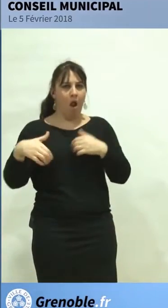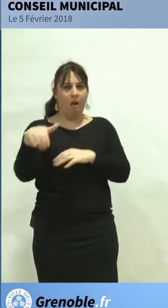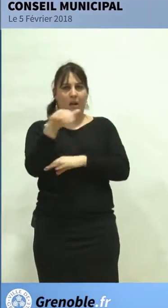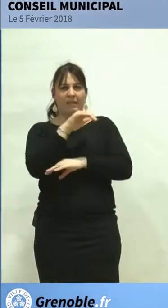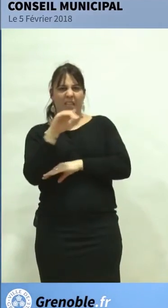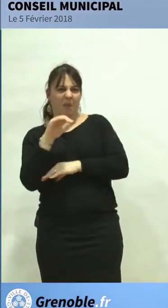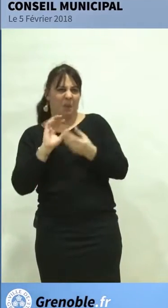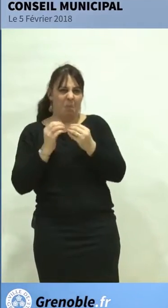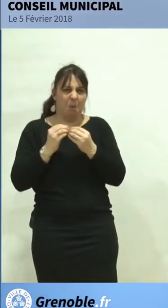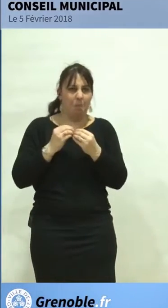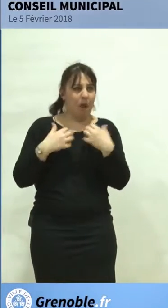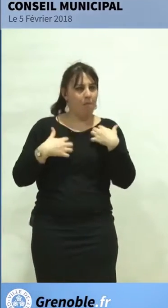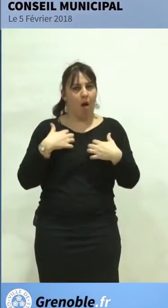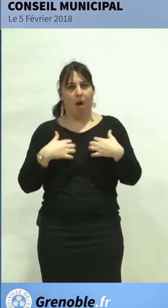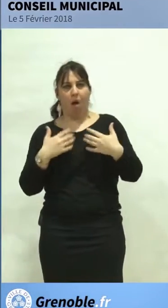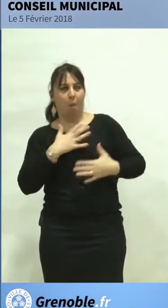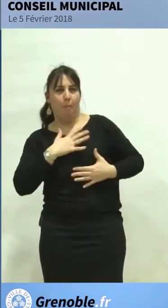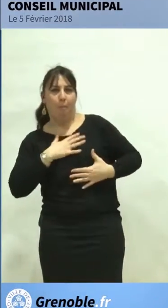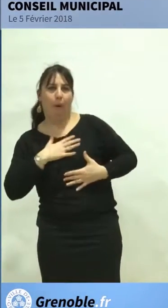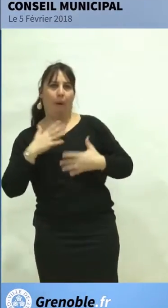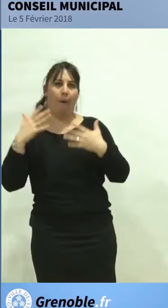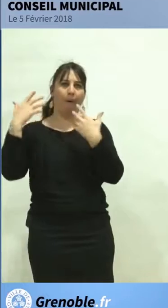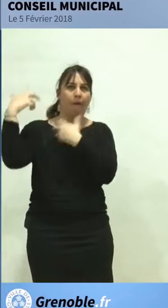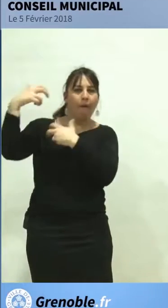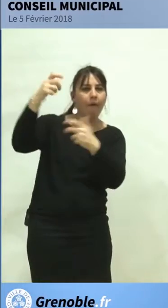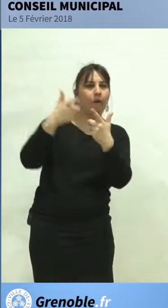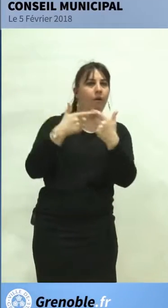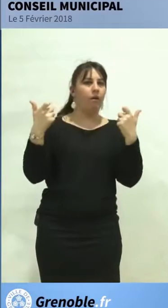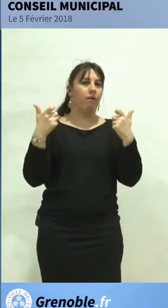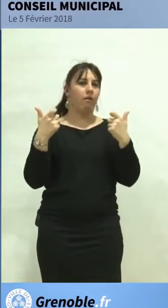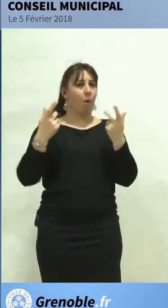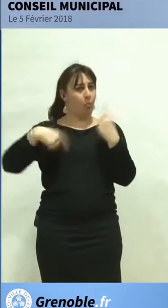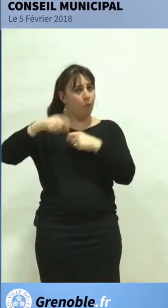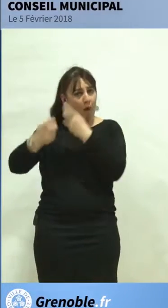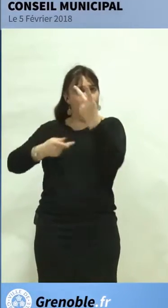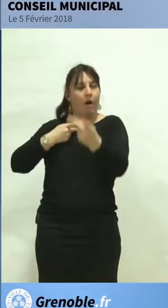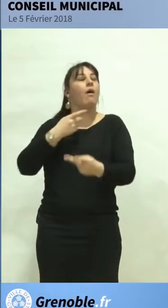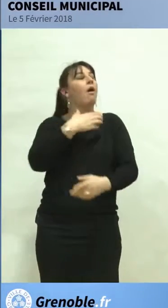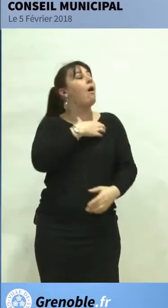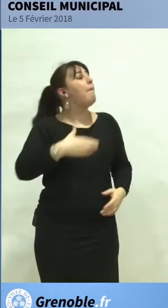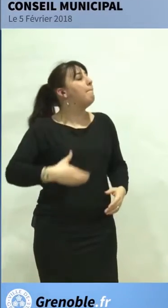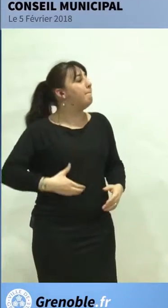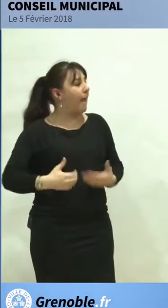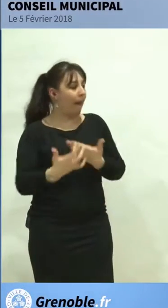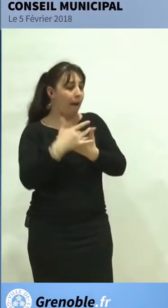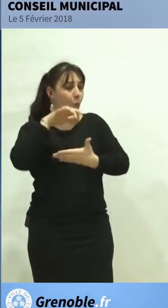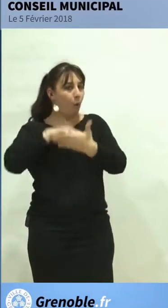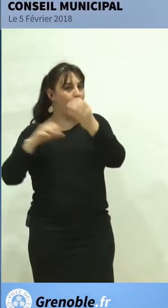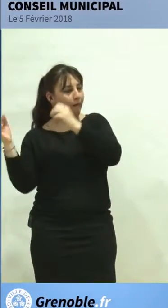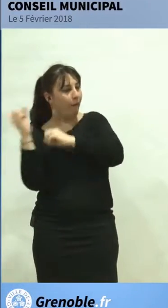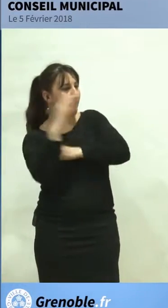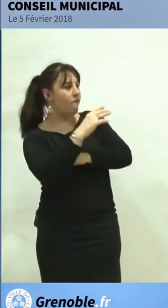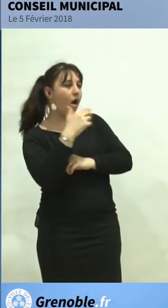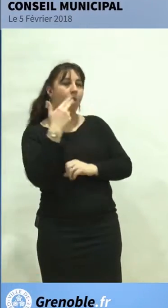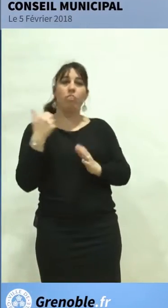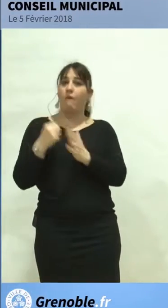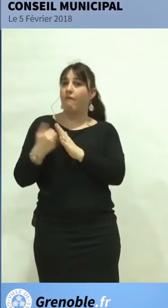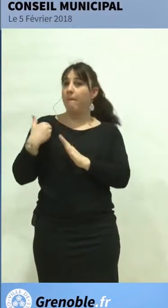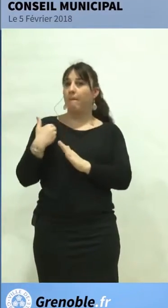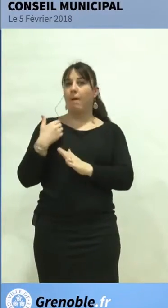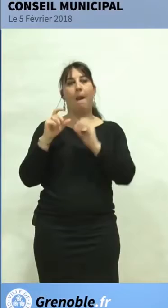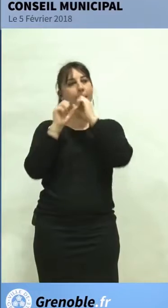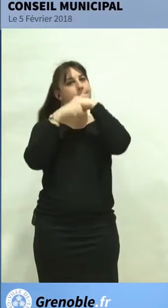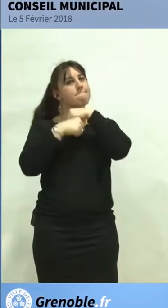nuisances ont adressé au maire un courrier fin novembre, un courrier qu'ils n'ont pas souhaité rendre